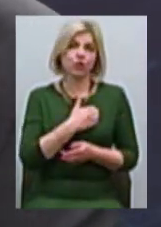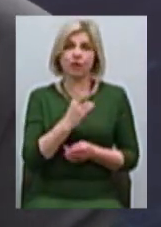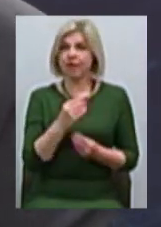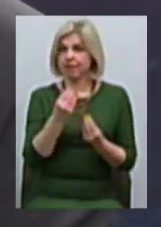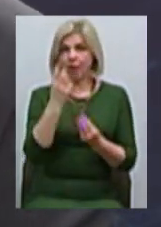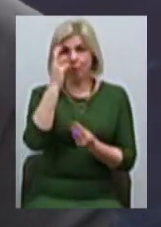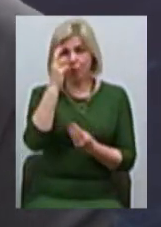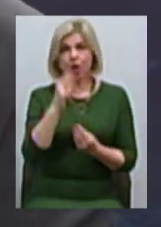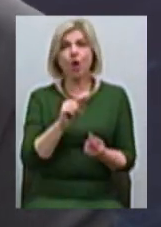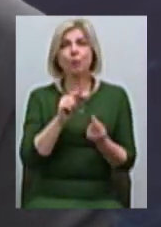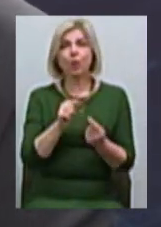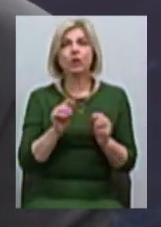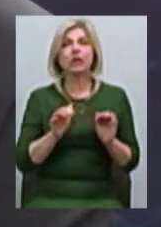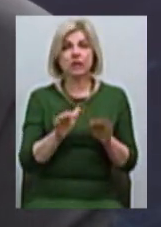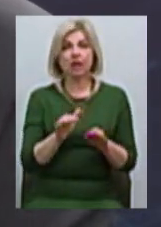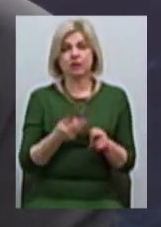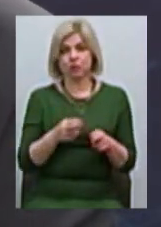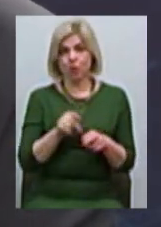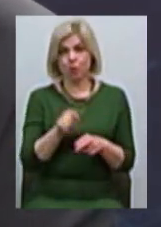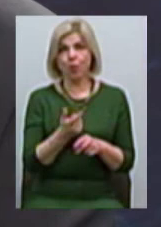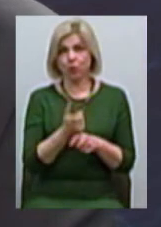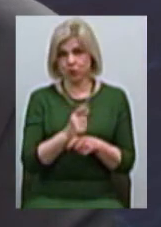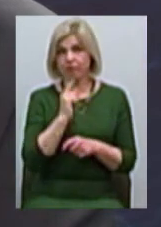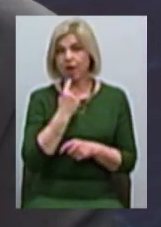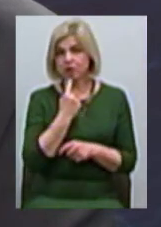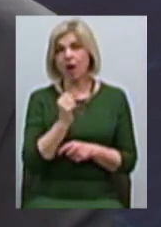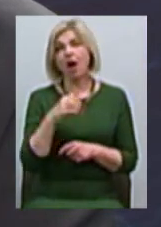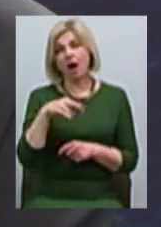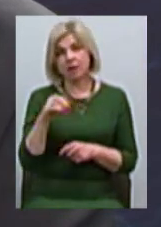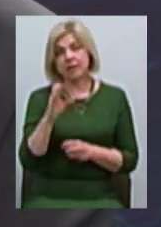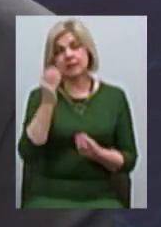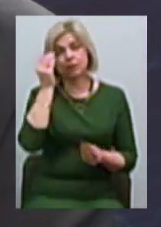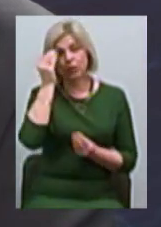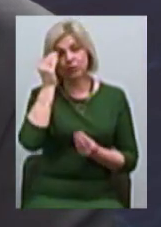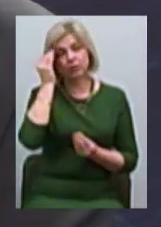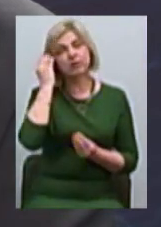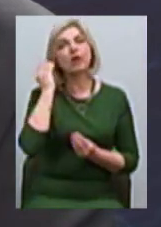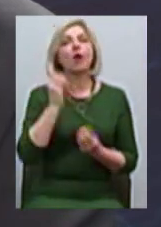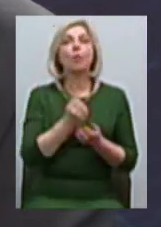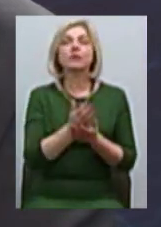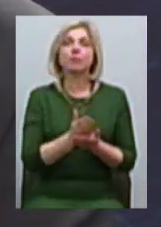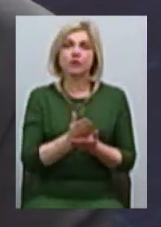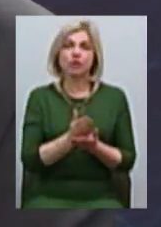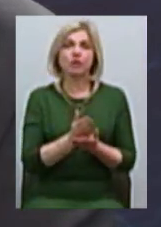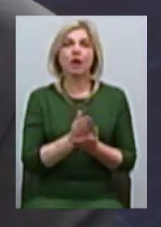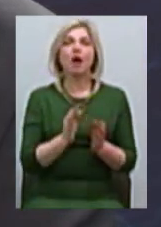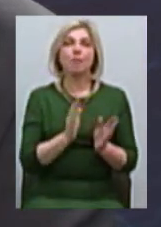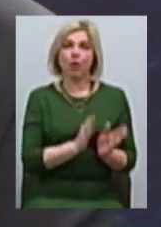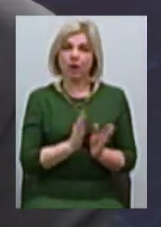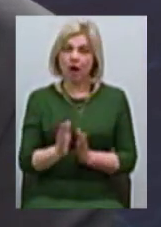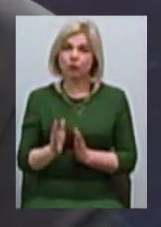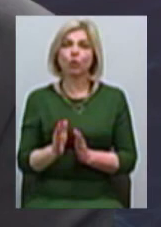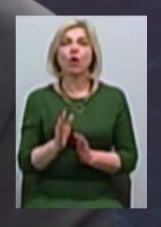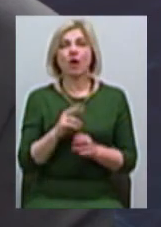протидіяти цьому буде важко, але з точки зору забезпечення правопорядку, то